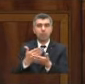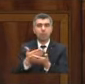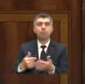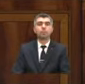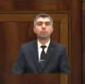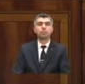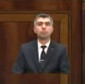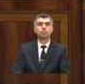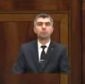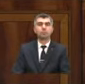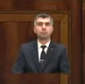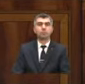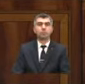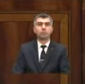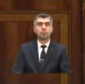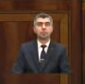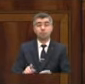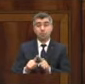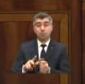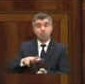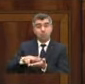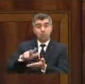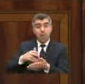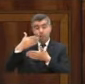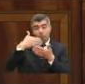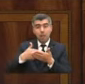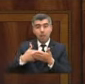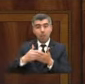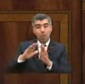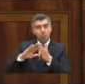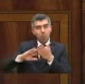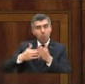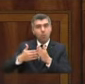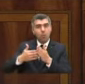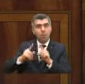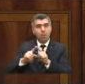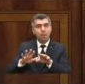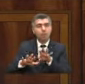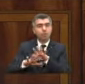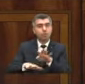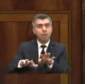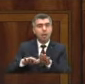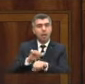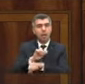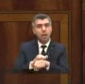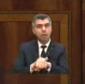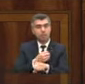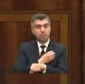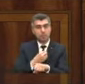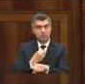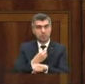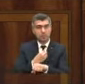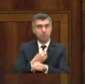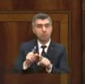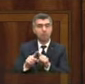السيد رئيس الحكومة، اعتماد بلادنا لنظام متطور وشمولي للحماية الاجتماعية يعتبر